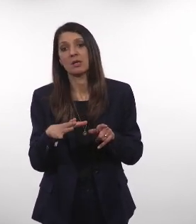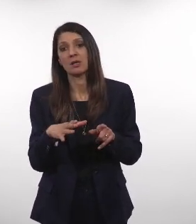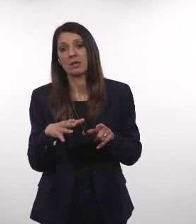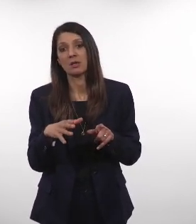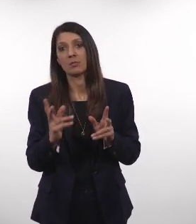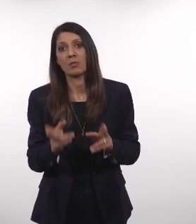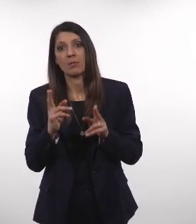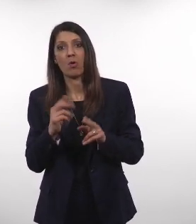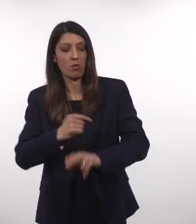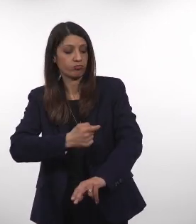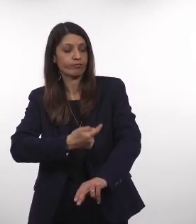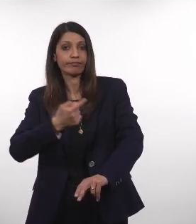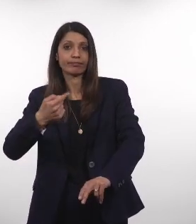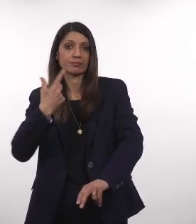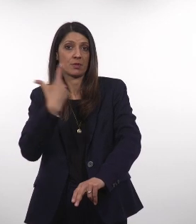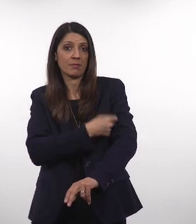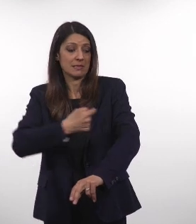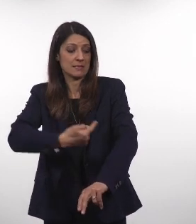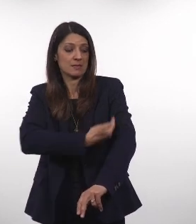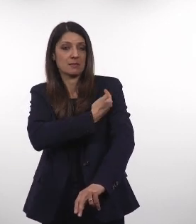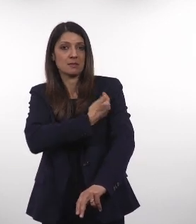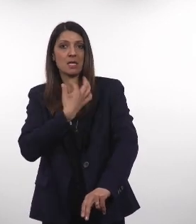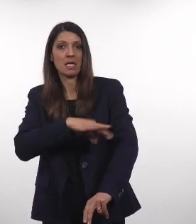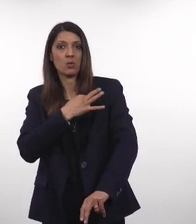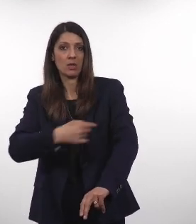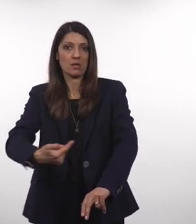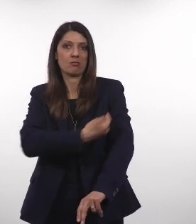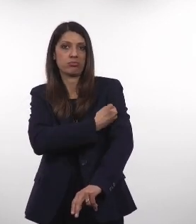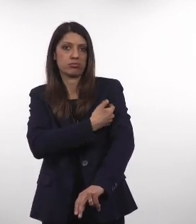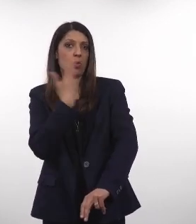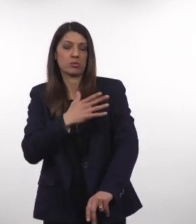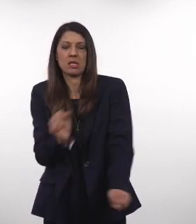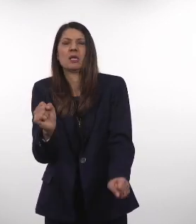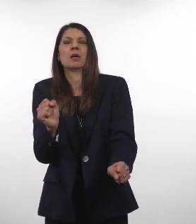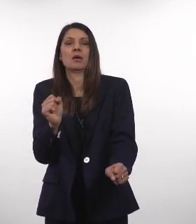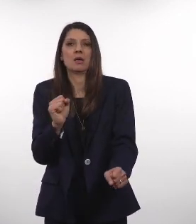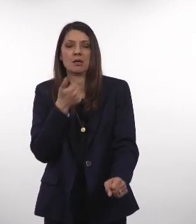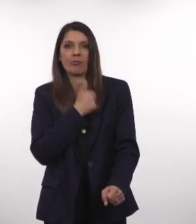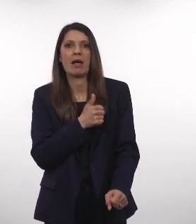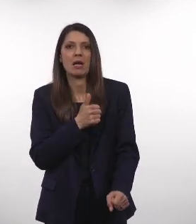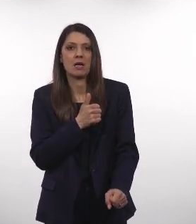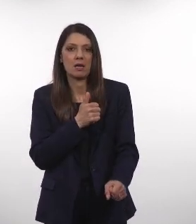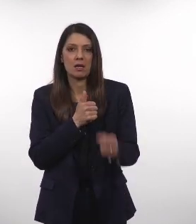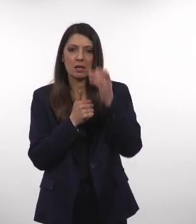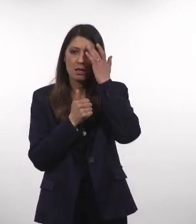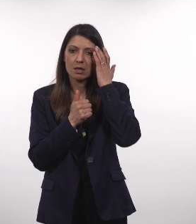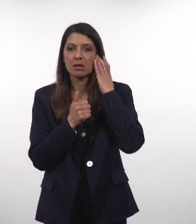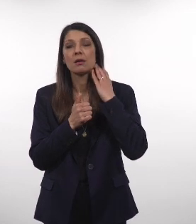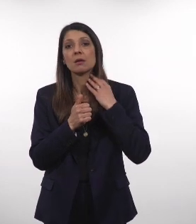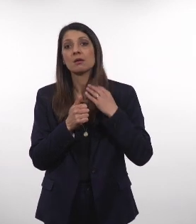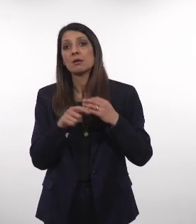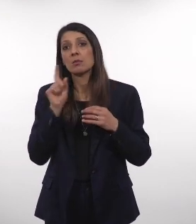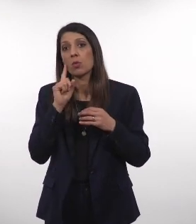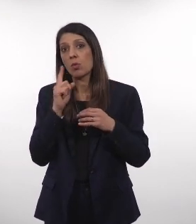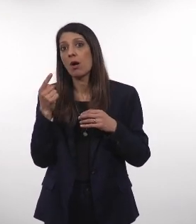où l'aiguille passe le bras, donc où il y a la piqûre, on savait qu'il y aurait une réaction à la douleur, parce que donc sa maman nous avait dit que la